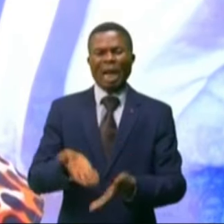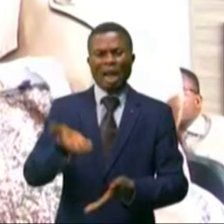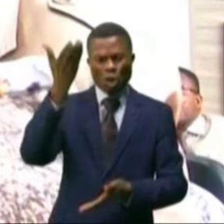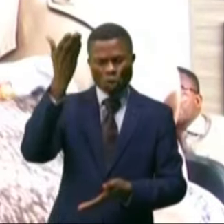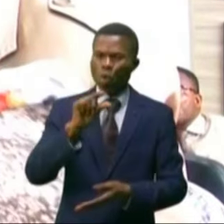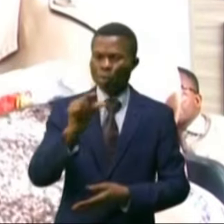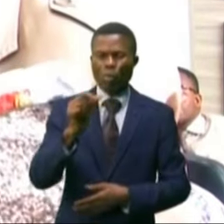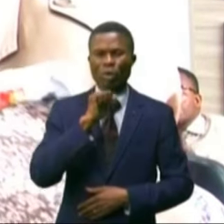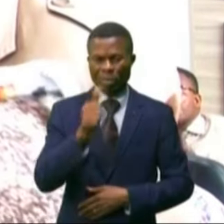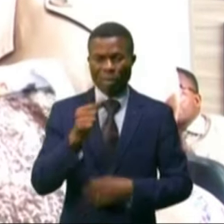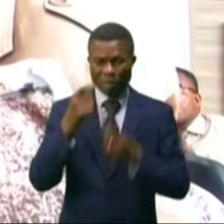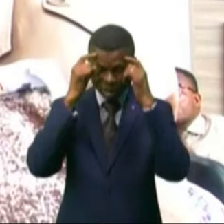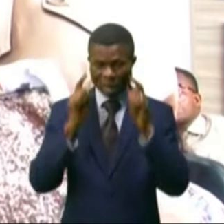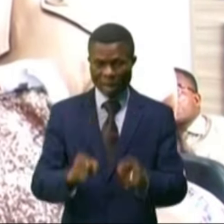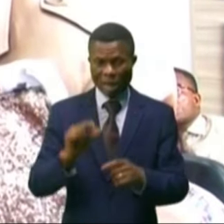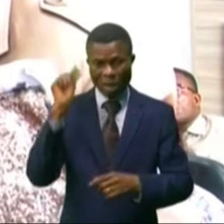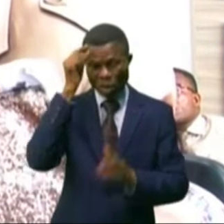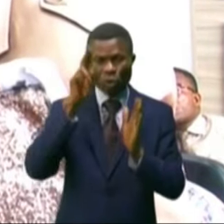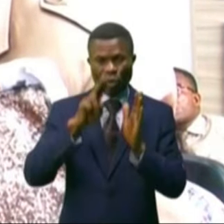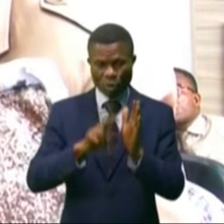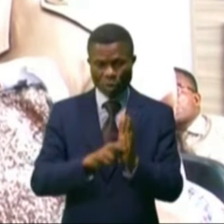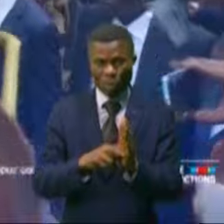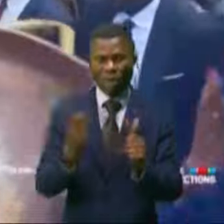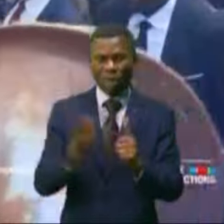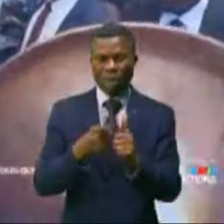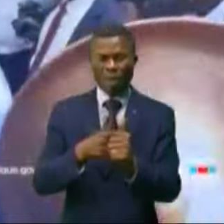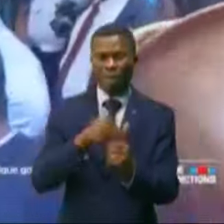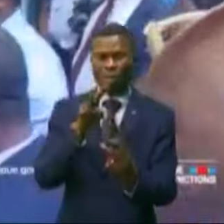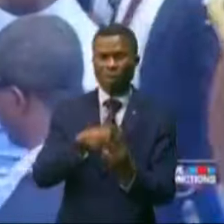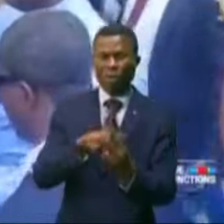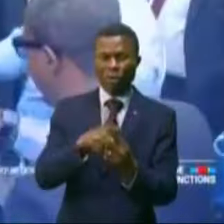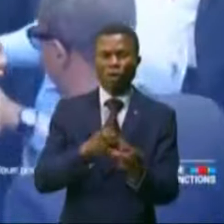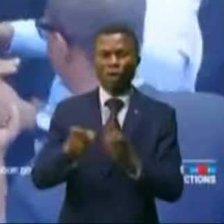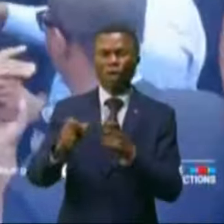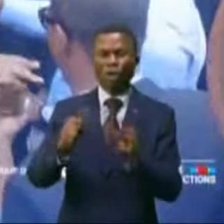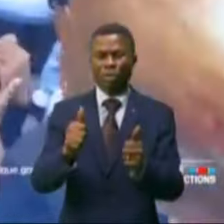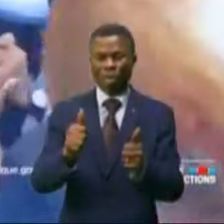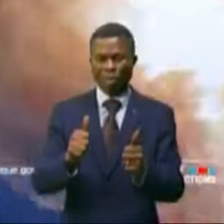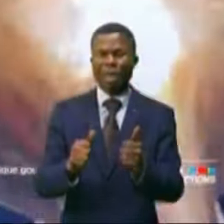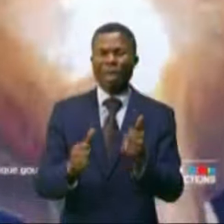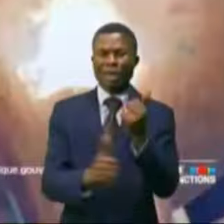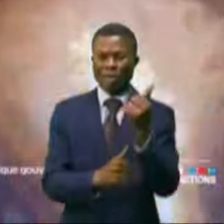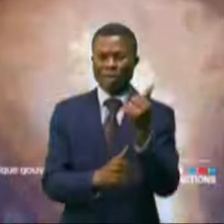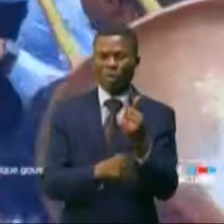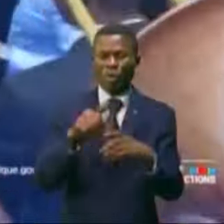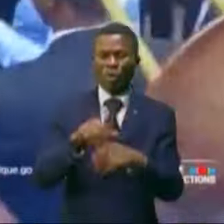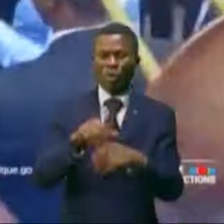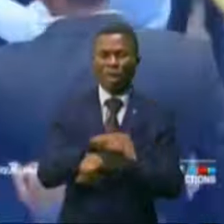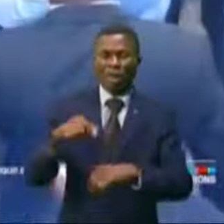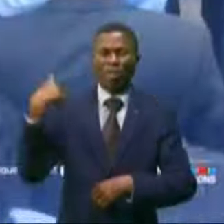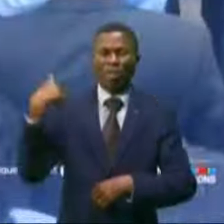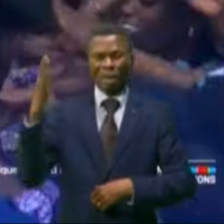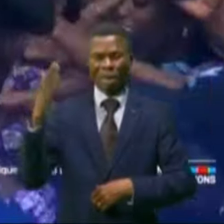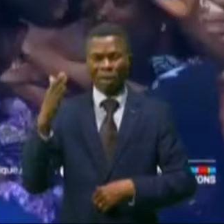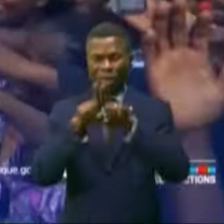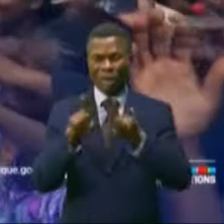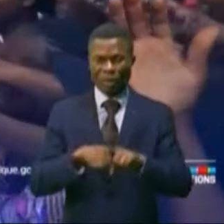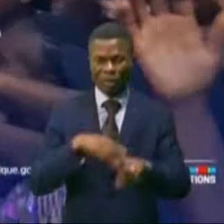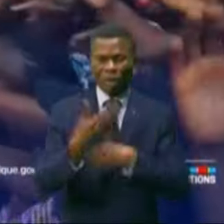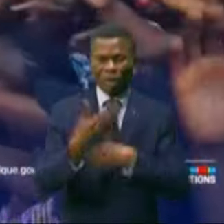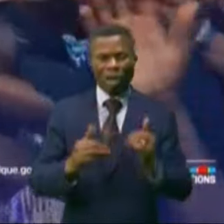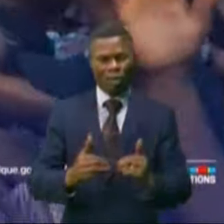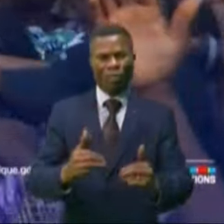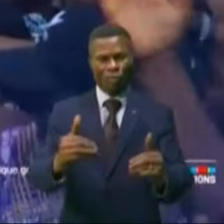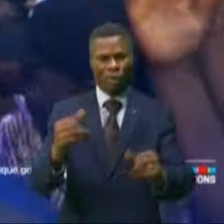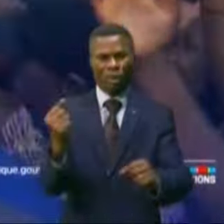Ces décisions prises par le gouvernement visent à garantir une meilleure gestion des ressources humaines au sein de l'administration publique et assurer la continuité